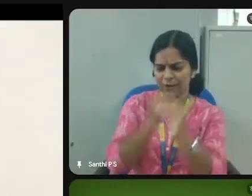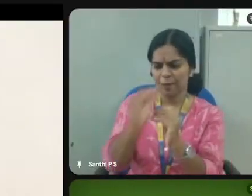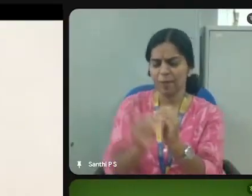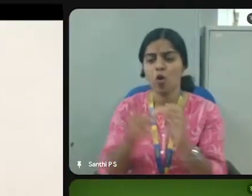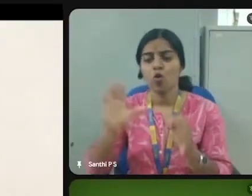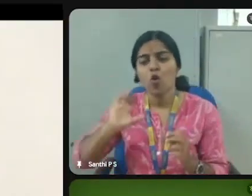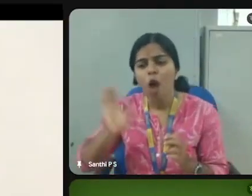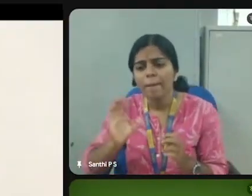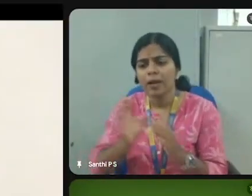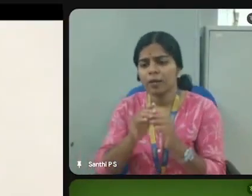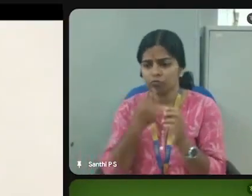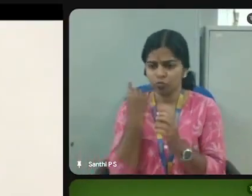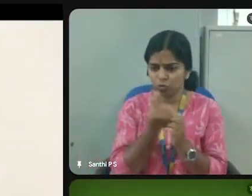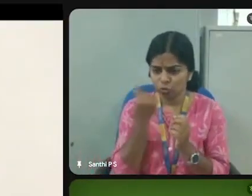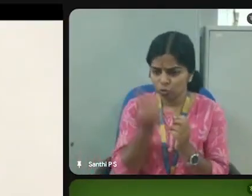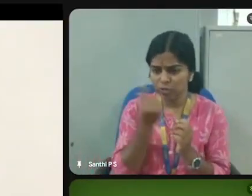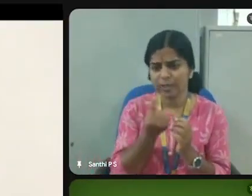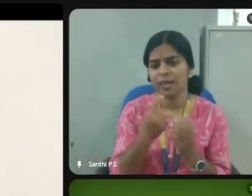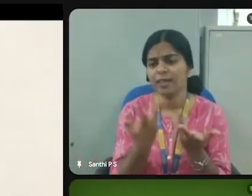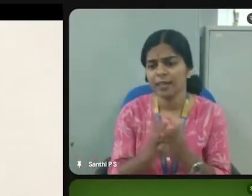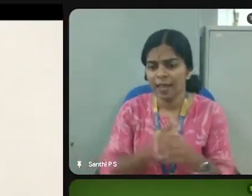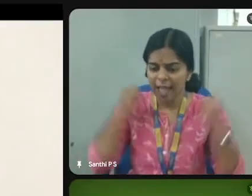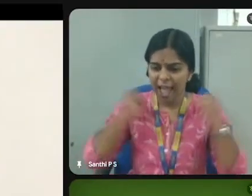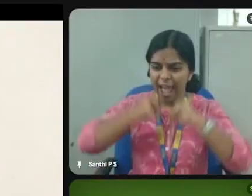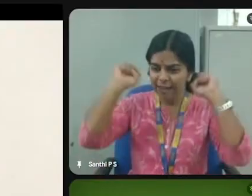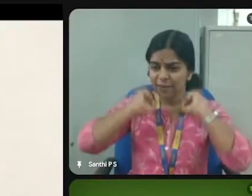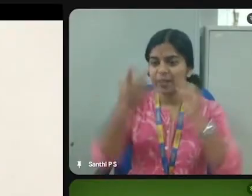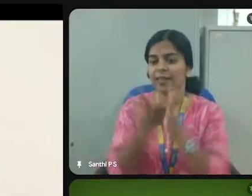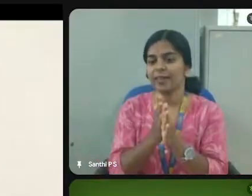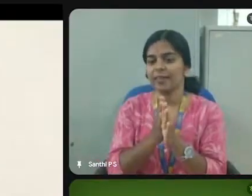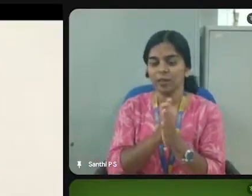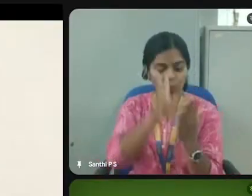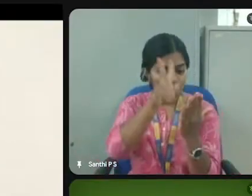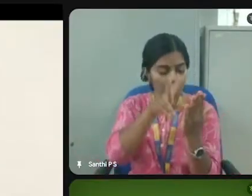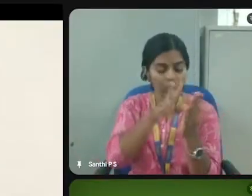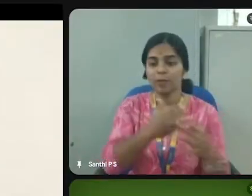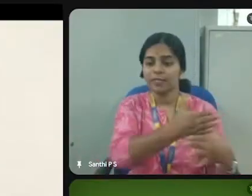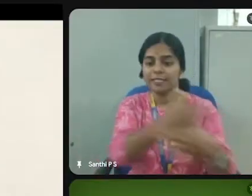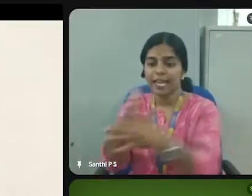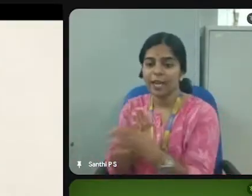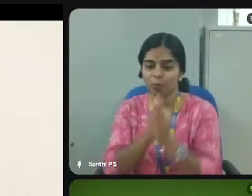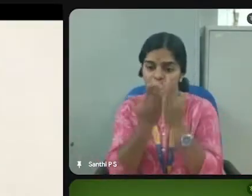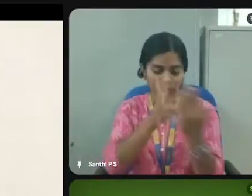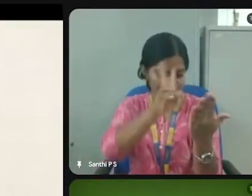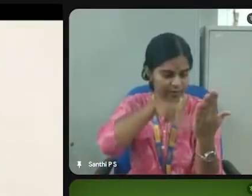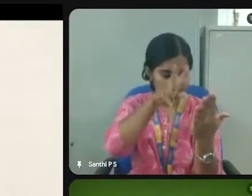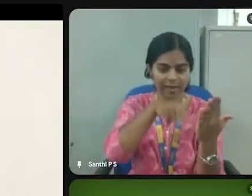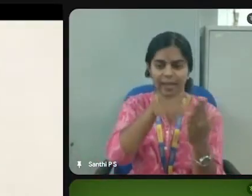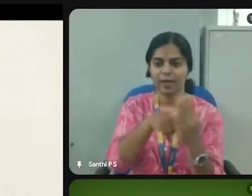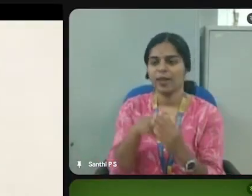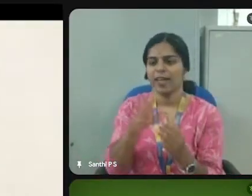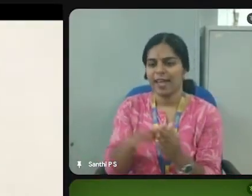കോമൺലി സാധാരണയായി യൂസ് ചെയ്യുന്ന ഒരു ആക്ടിവിറ്റിയാണ് ഷെയർഡ് ബുക്ക് റീഡിംഗ് എന്ന് പറയുന്നത്. അതുപോലെ തന്നെ അതായത്